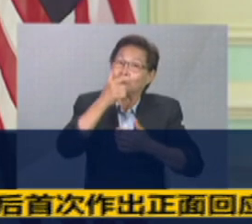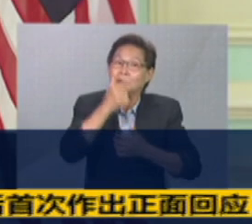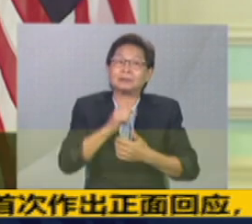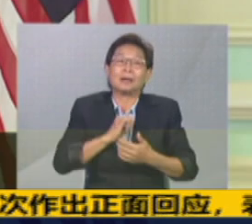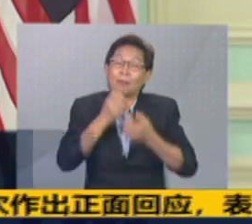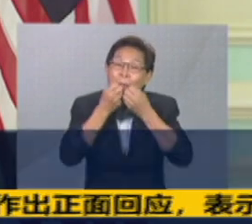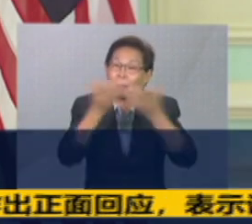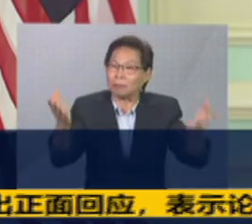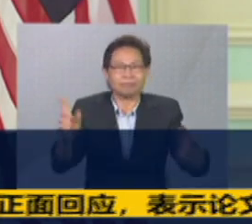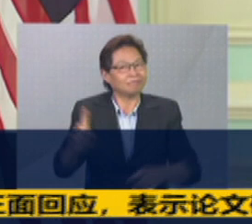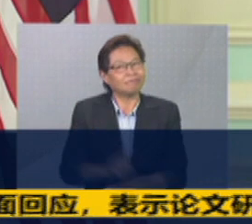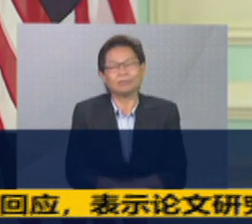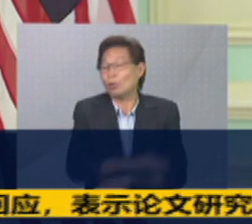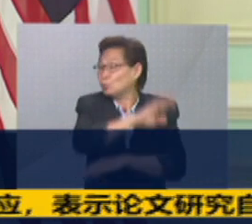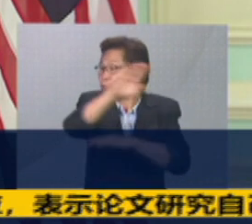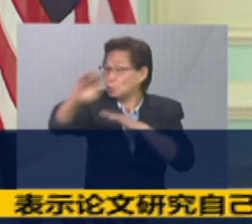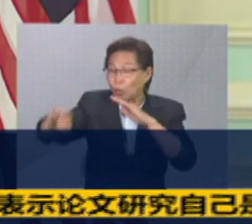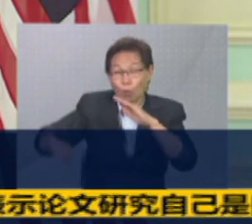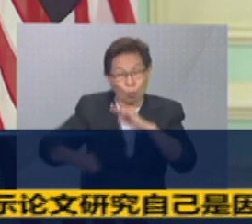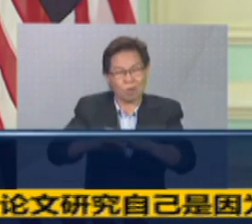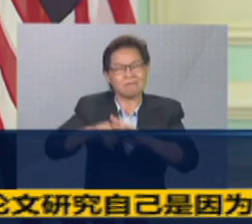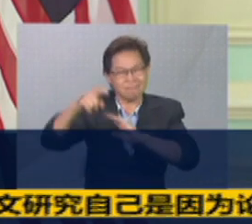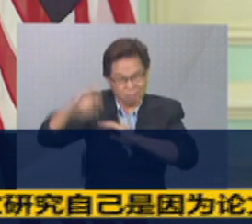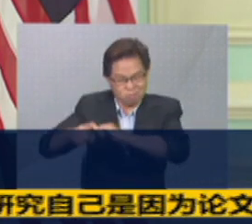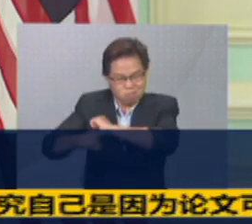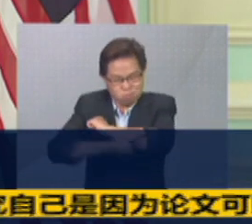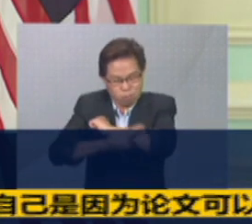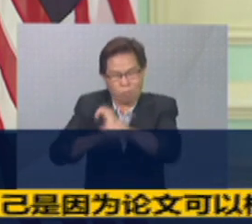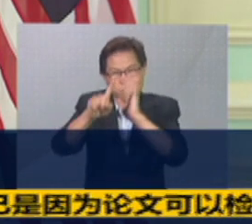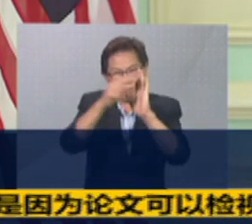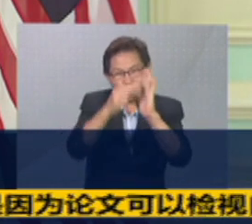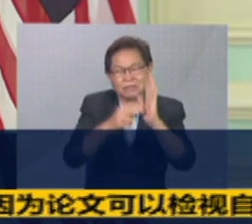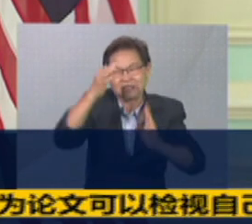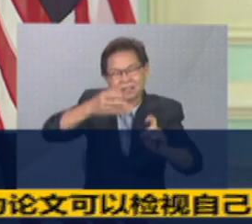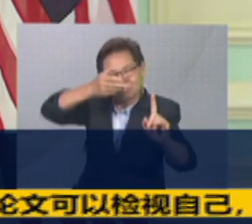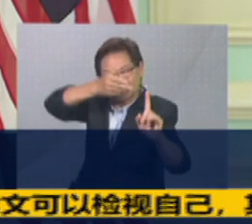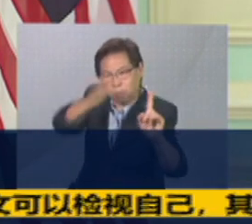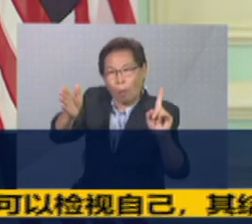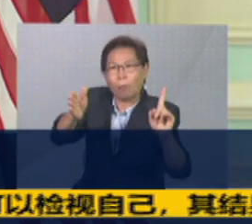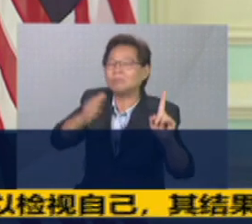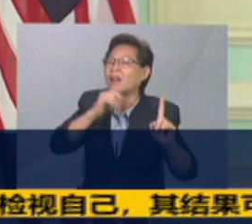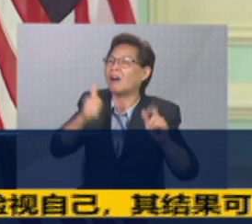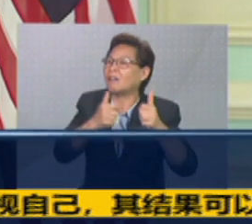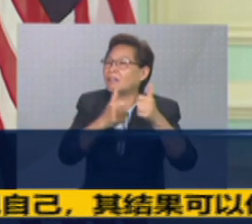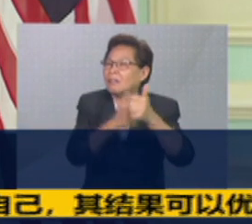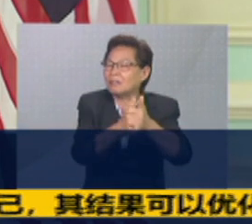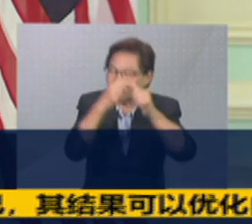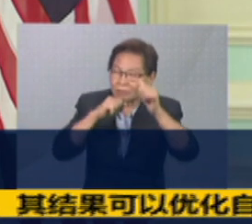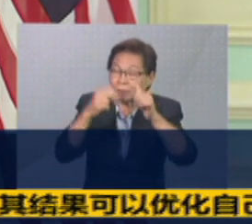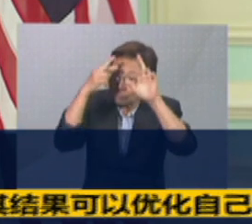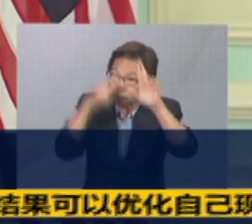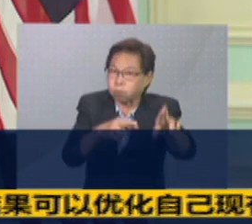ada siapa yang akan terlepas daripada tindakan undang-undang jika engkar dan tidak patuh kepada arahan